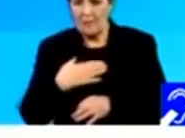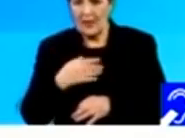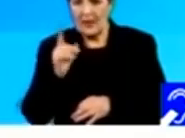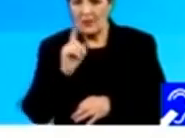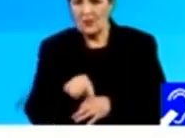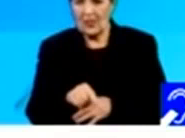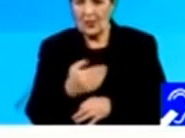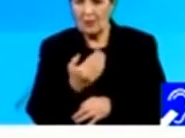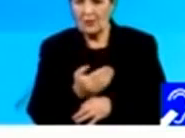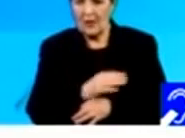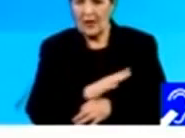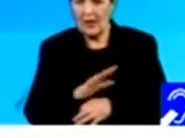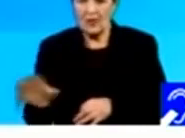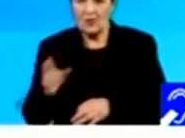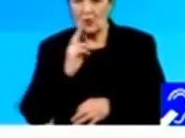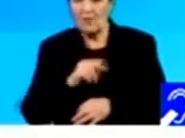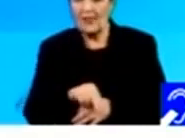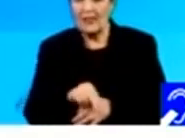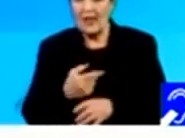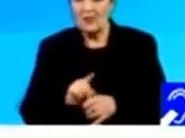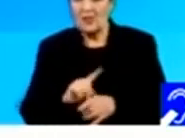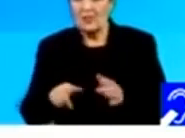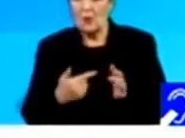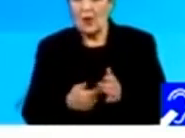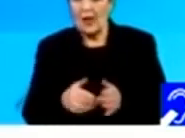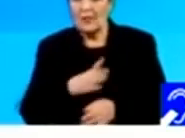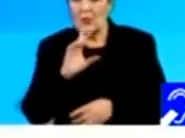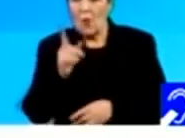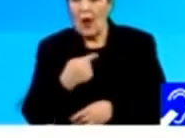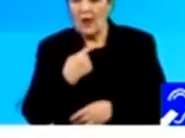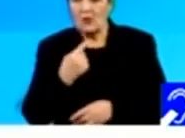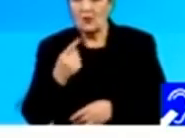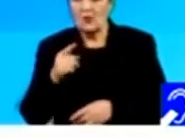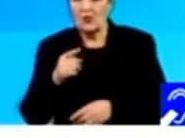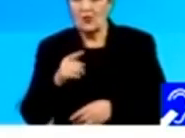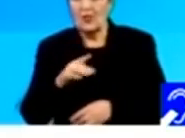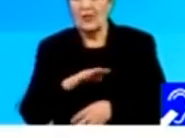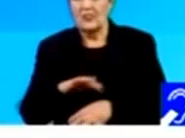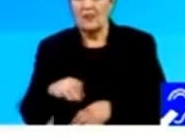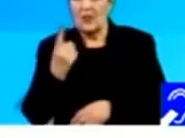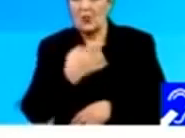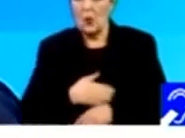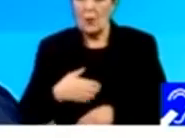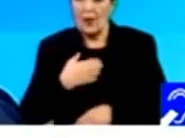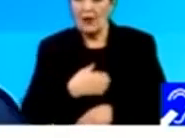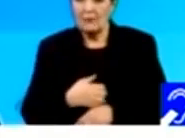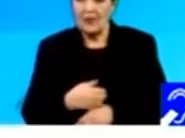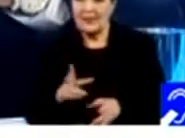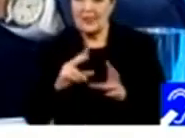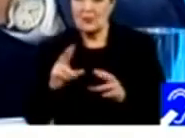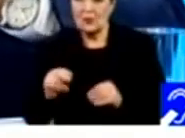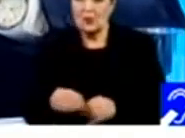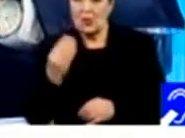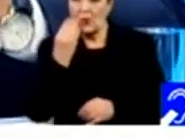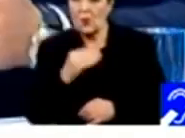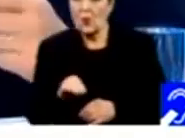care v-au votat pe dumneavoastră, care n-au nicio vină că acest oraș a fost văduvit pe timp de un an și ceva de un primar, de proiecte de succes, gata, de